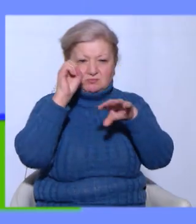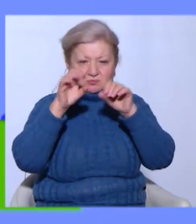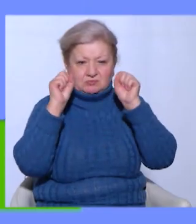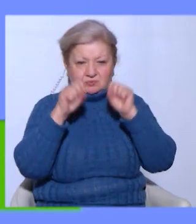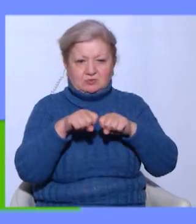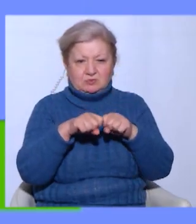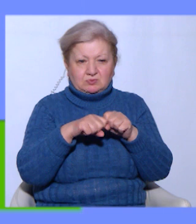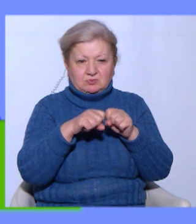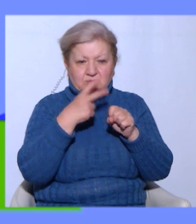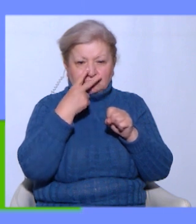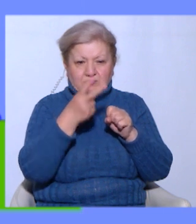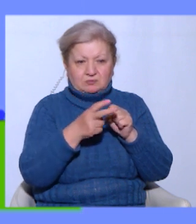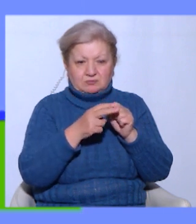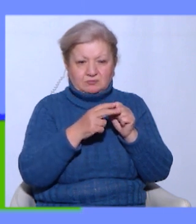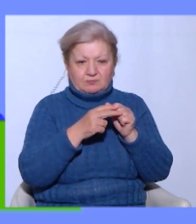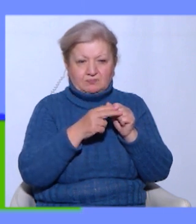გადაადგილდებიან.